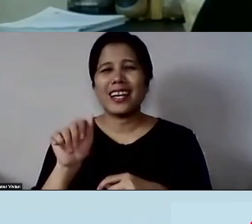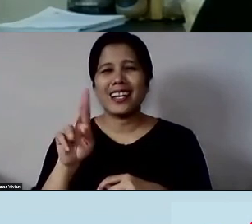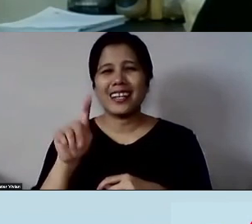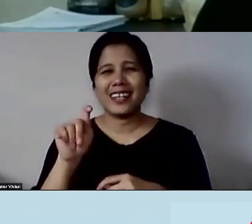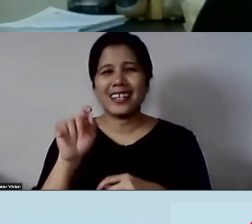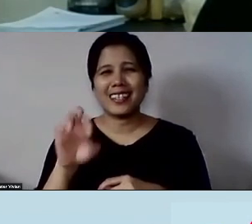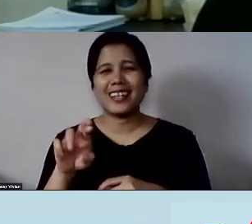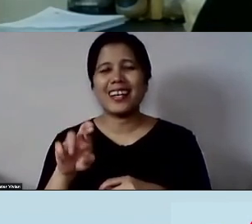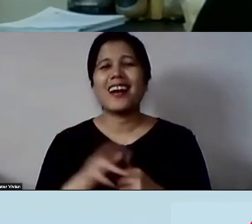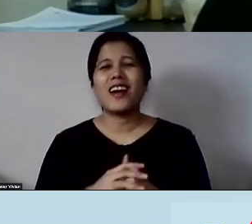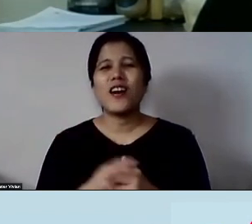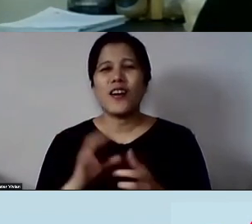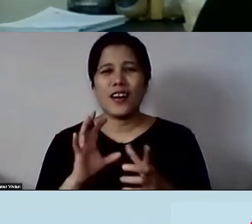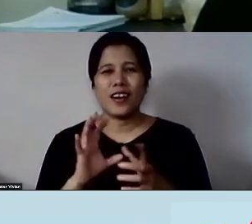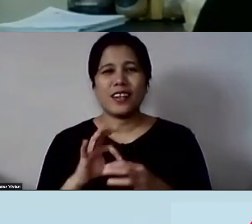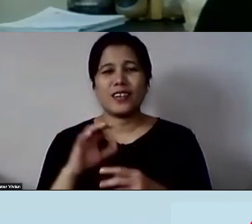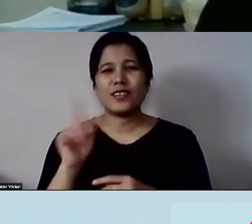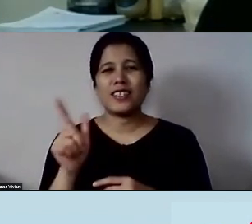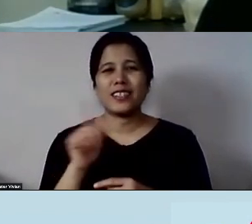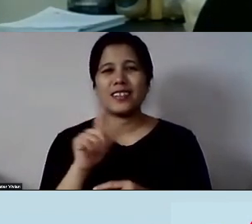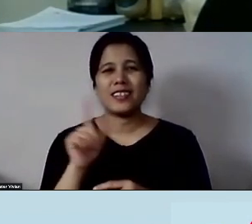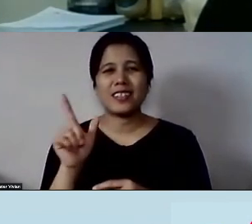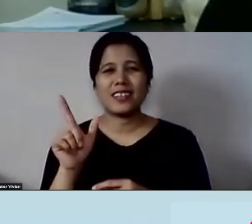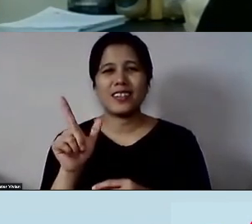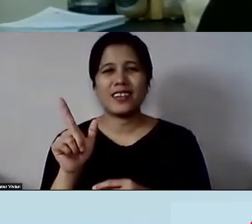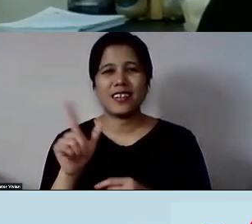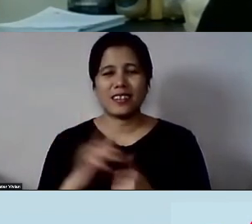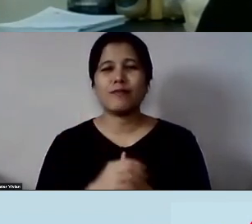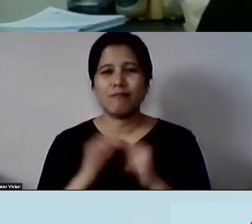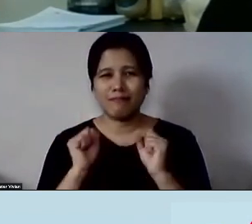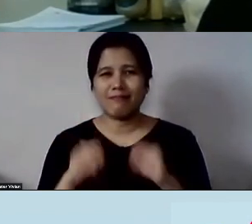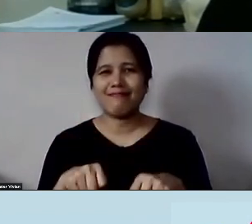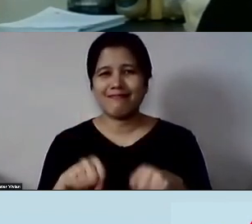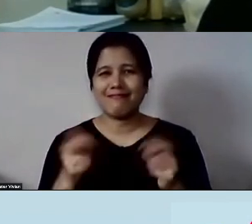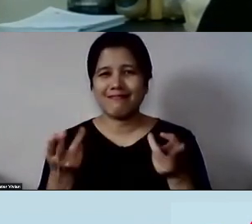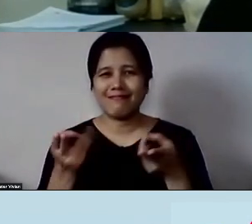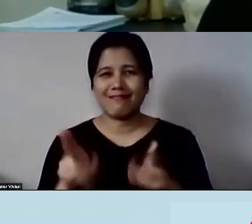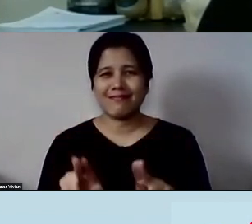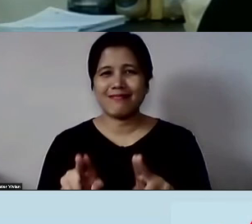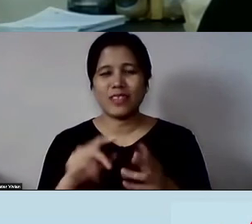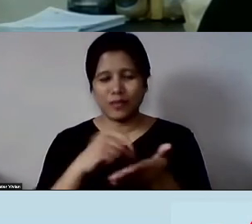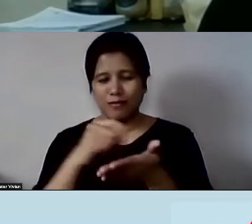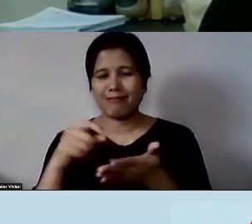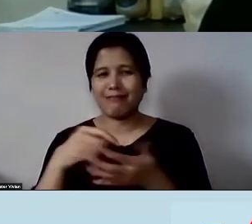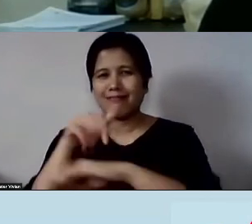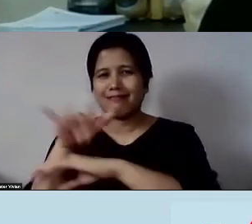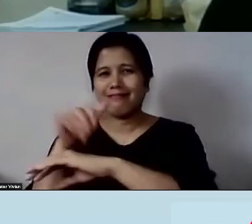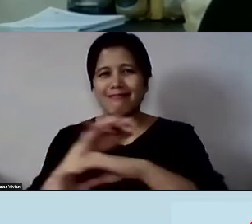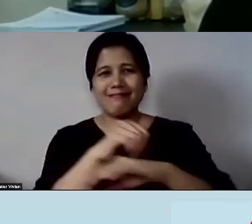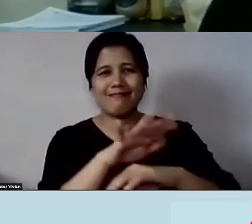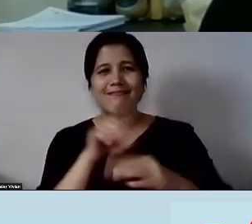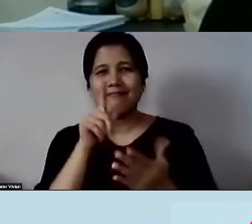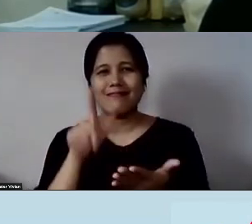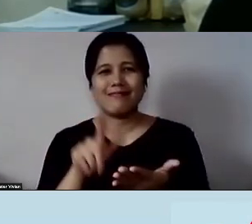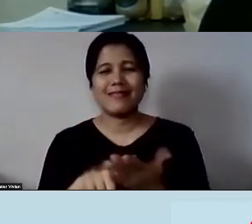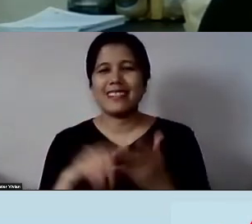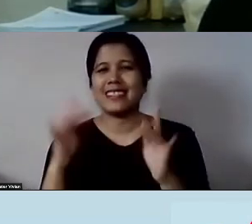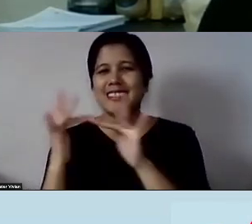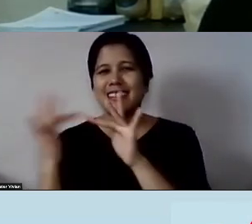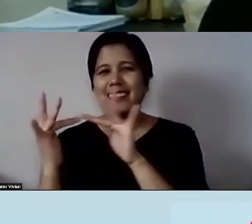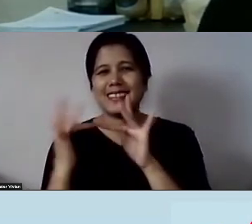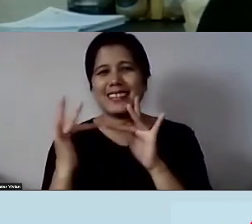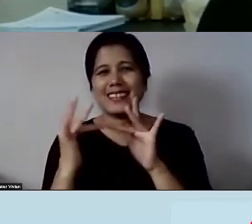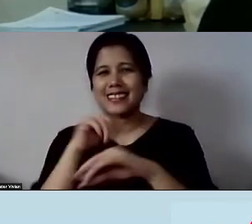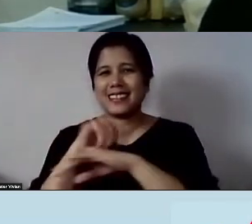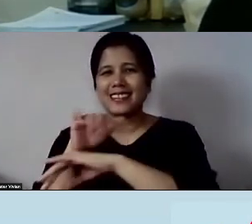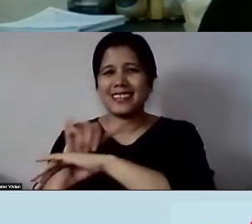Hindi naman tayo gagastos ng kwan dyan eh. Pagpatala ng mga sulat-sulat eh. Kwan lang yan eh. Email lang yan eh. Di